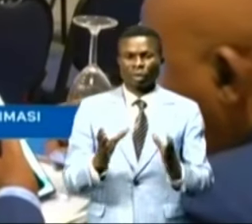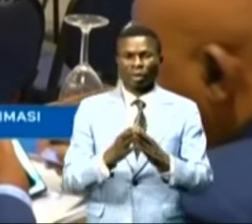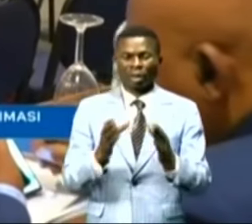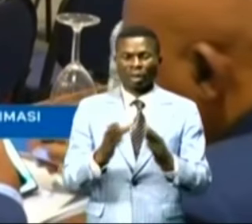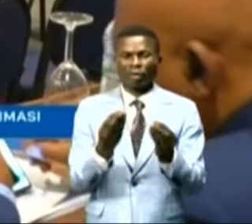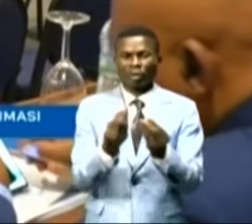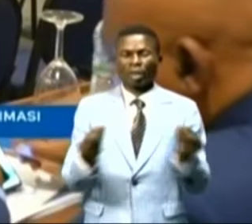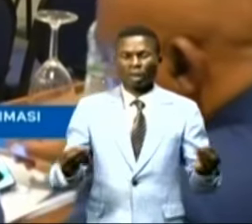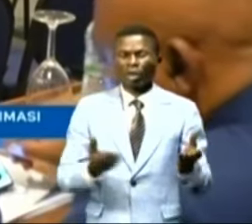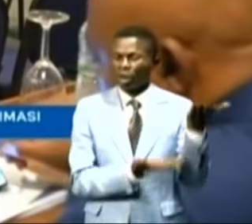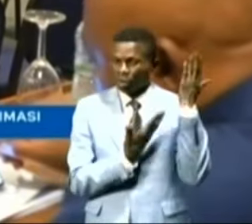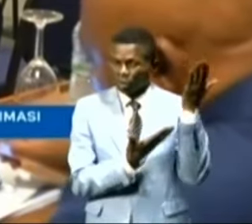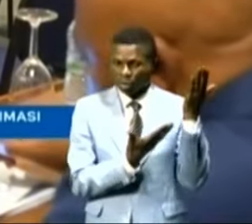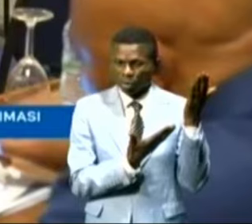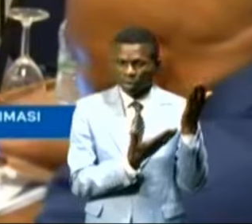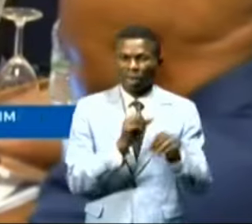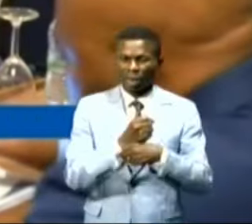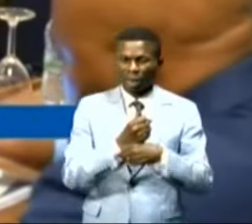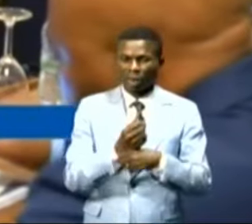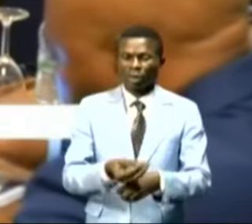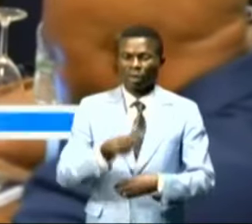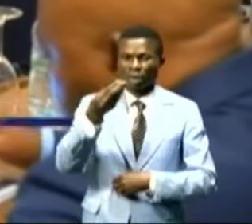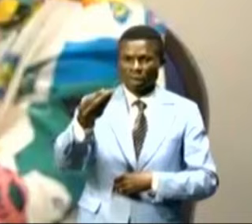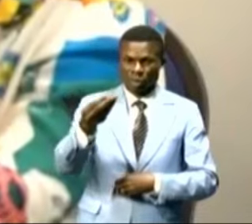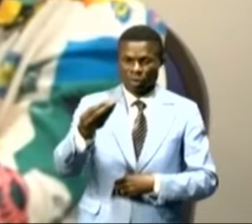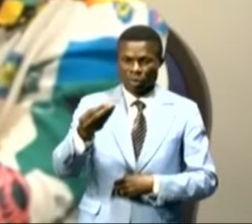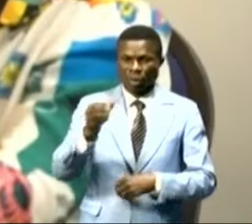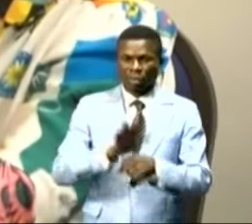résultat important qui a consisté à doter le secteur de